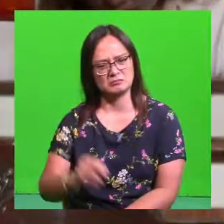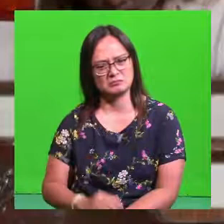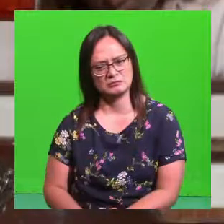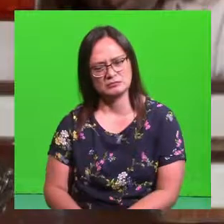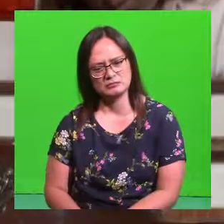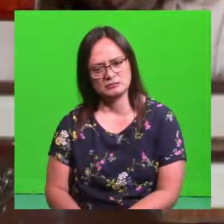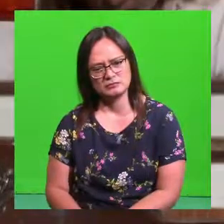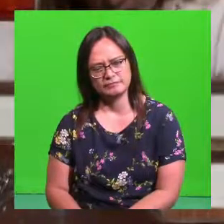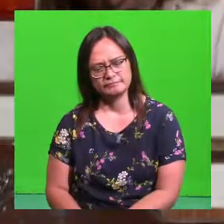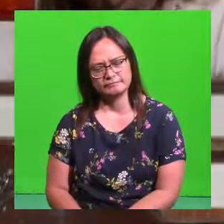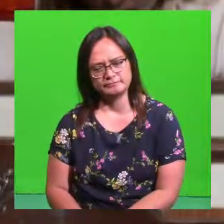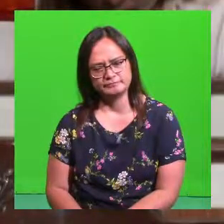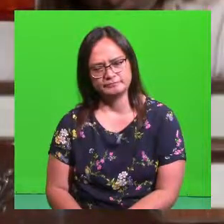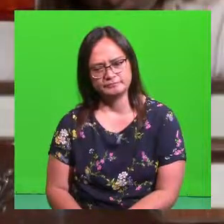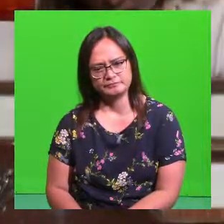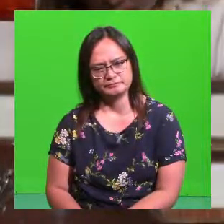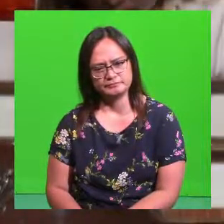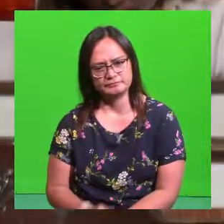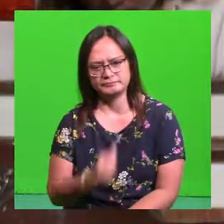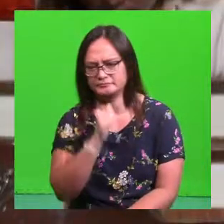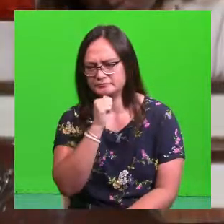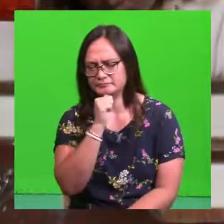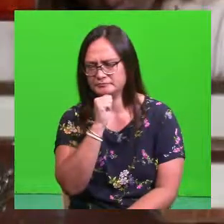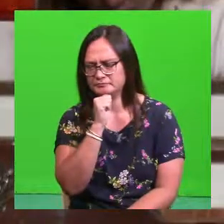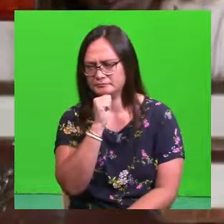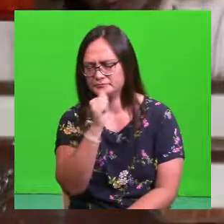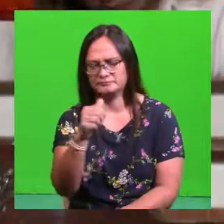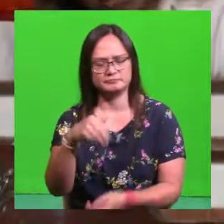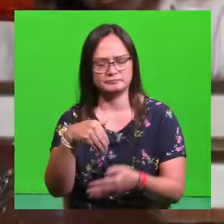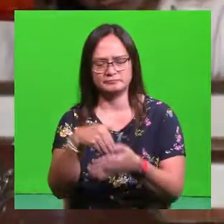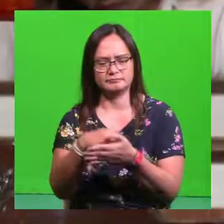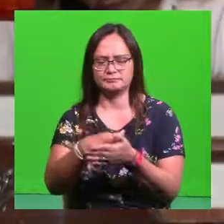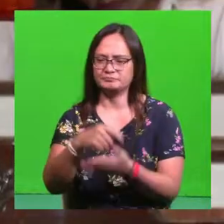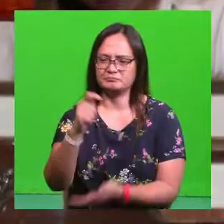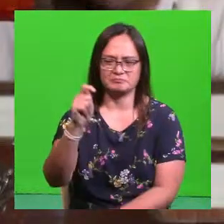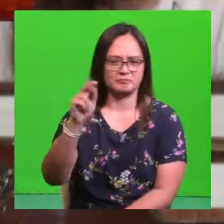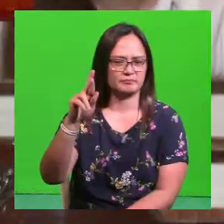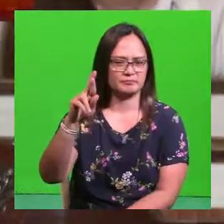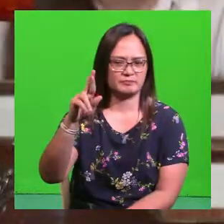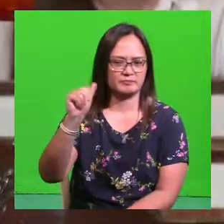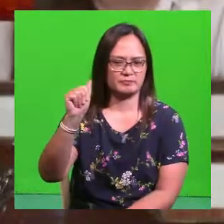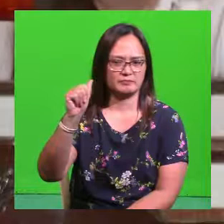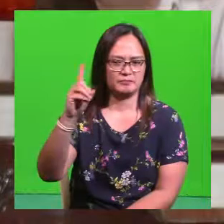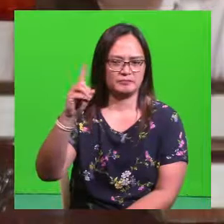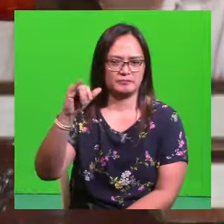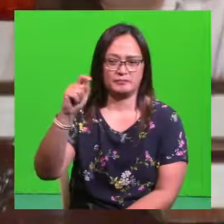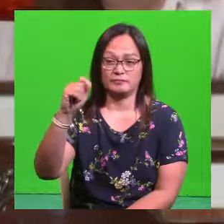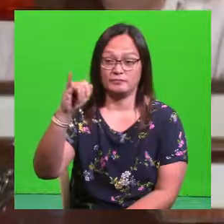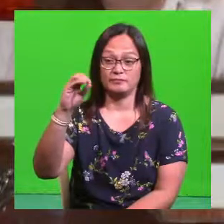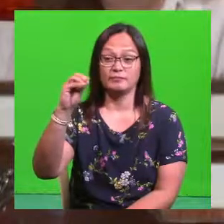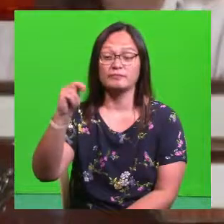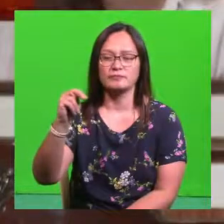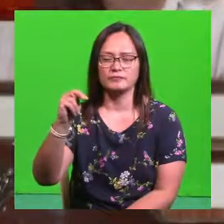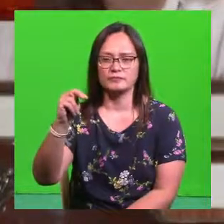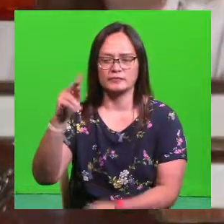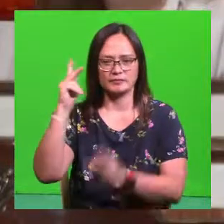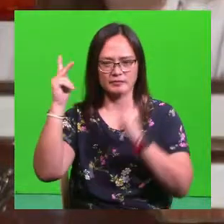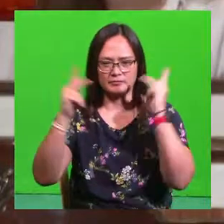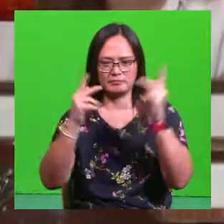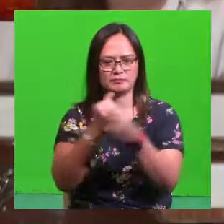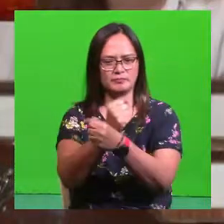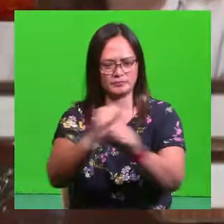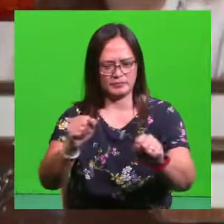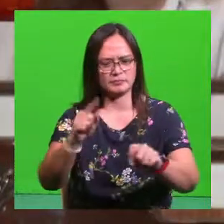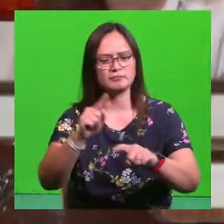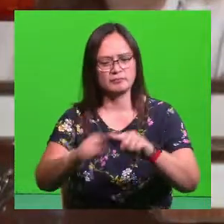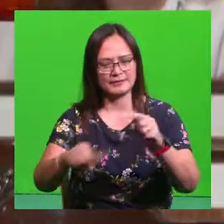sa pamamagitan ng tradisyon na liligtas ang tao. Ngunit sa pamamagitan ng katotohanan ng salita ng Diyos.